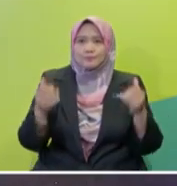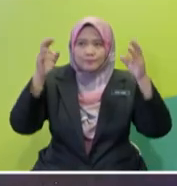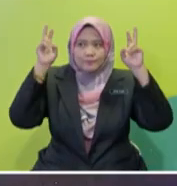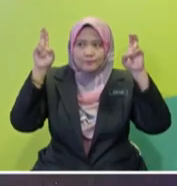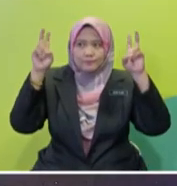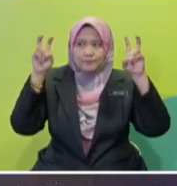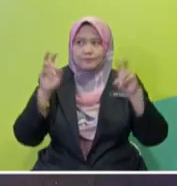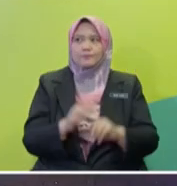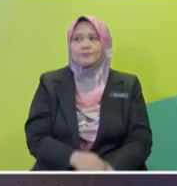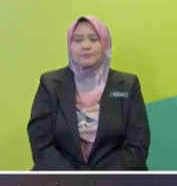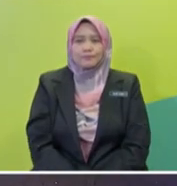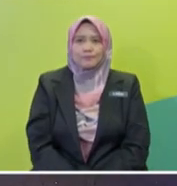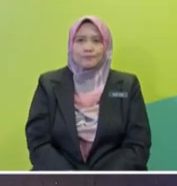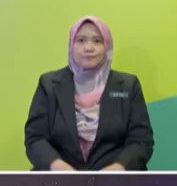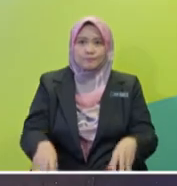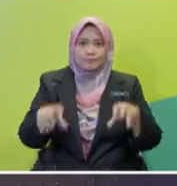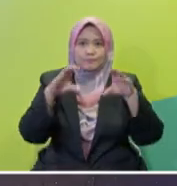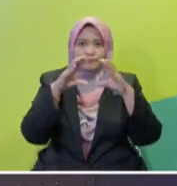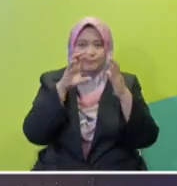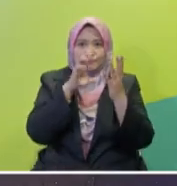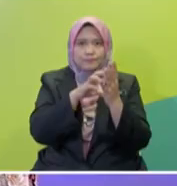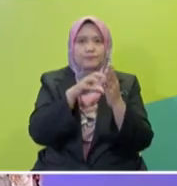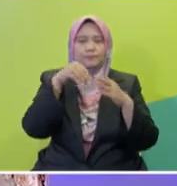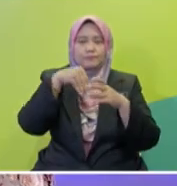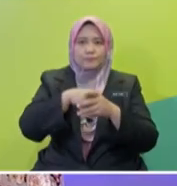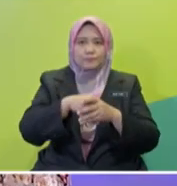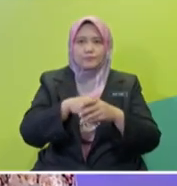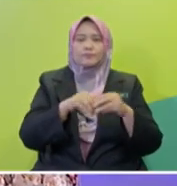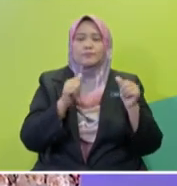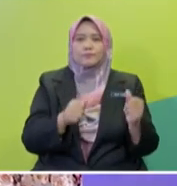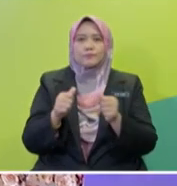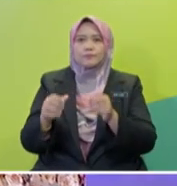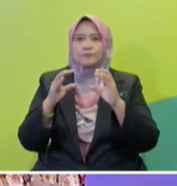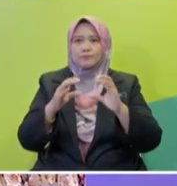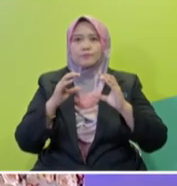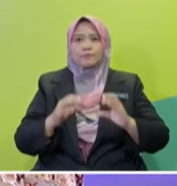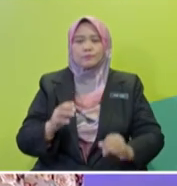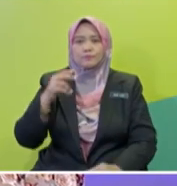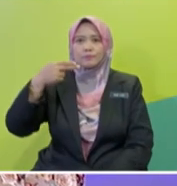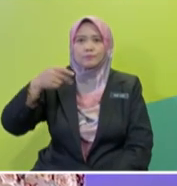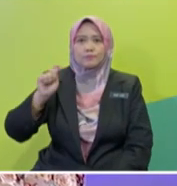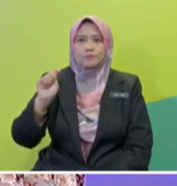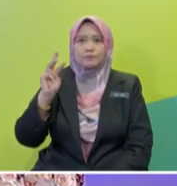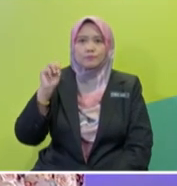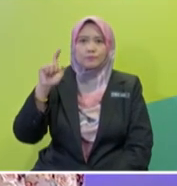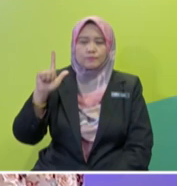makasih kita lihat pada objektif pembelajaran seterusnya yaitu